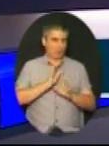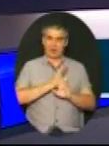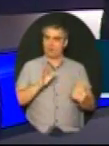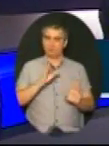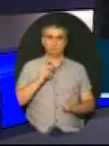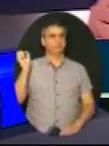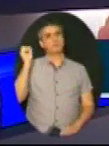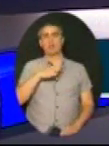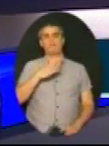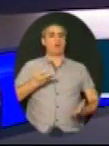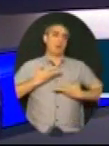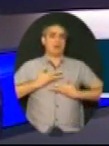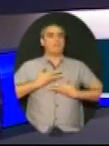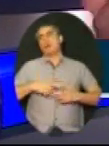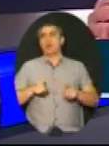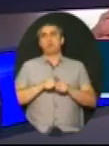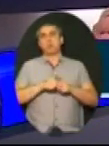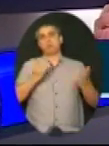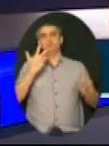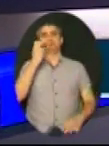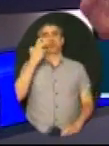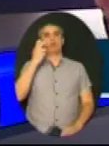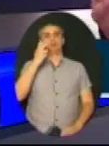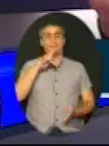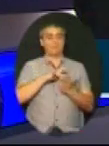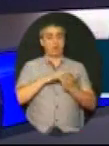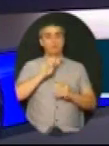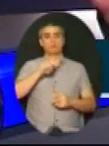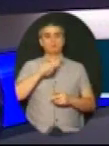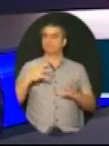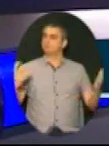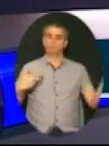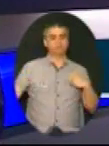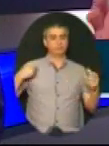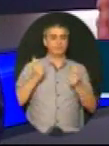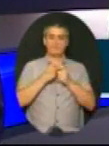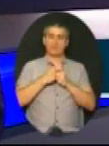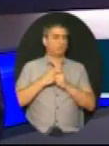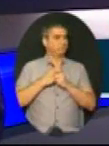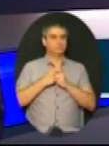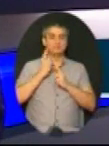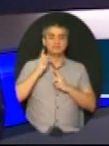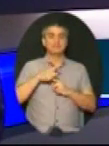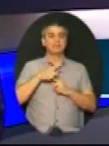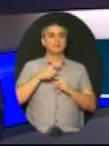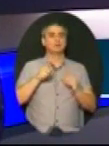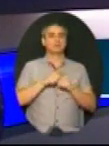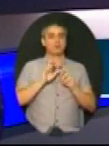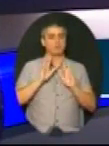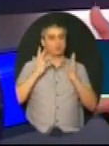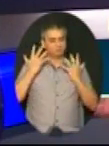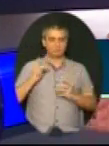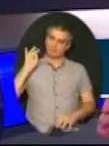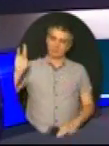לבוא לקבל משהו כמו 30 מנדטים ולאסוף אליה את כל המפלגות החוק. צריך להיות אנטי מאוד כבד